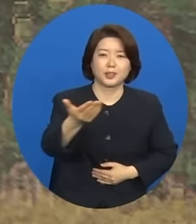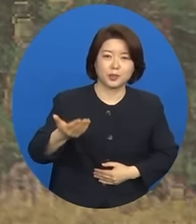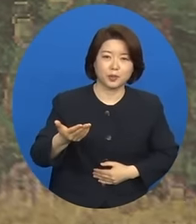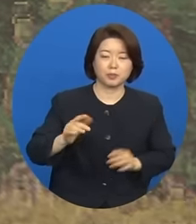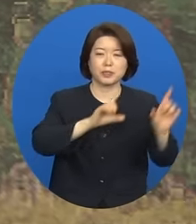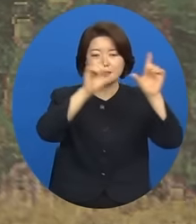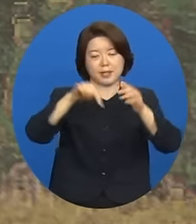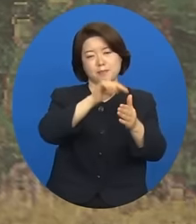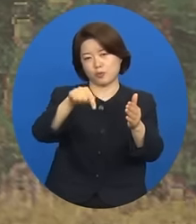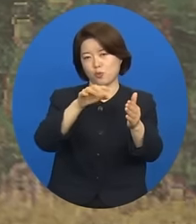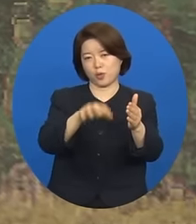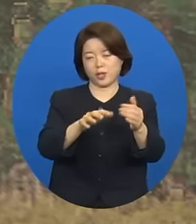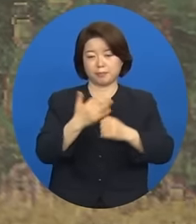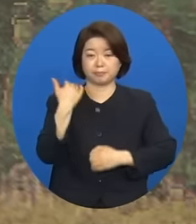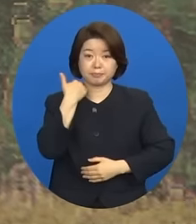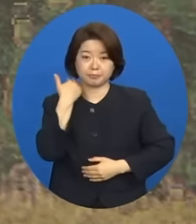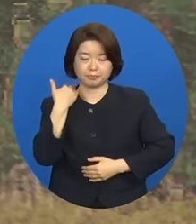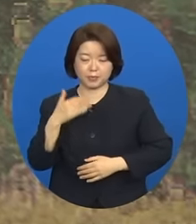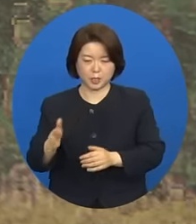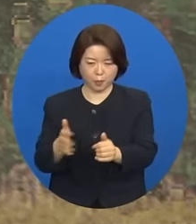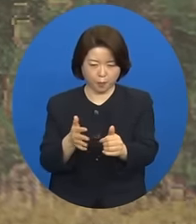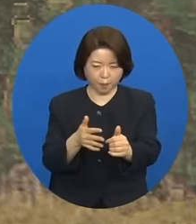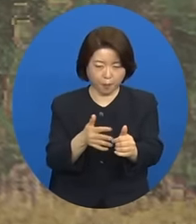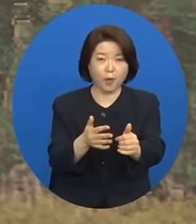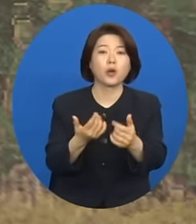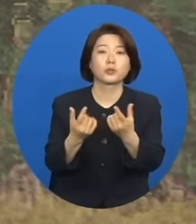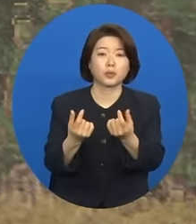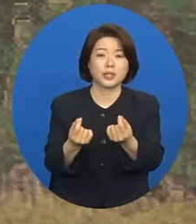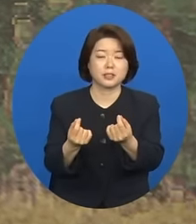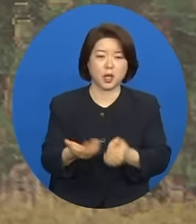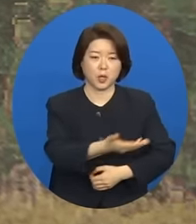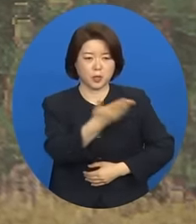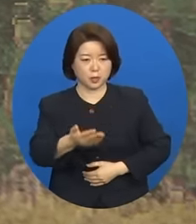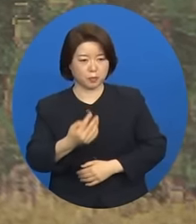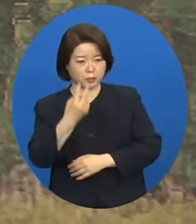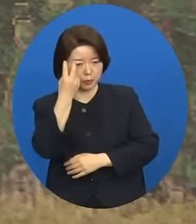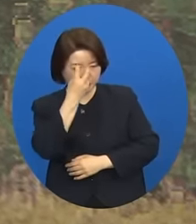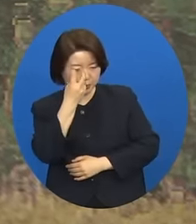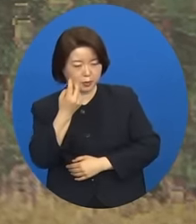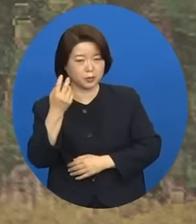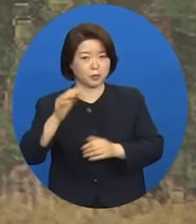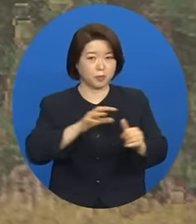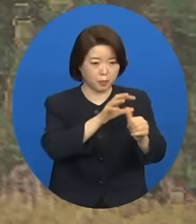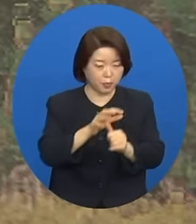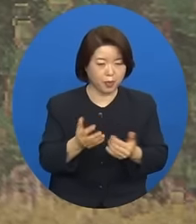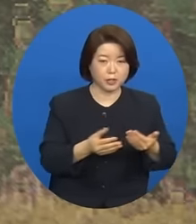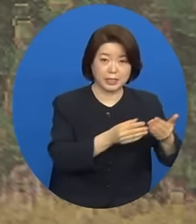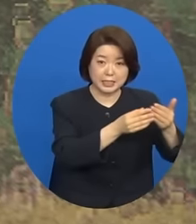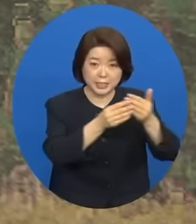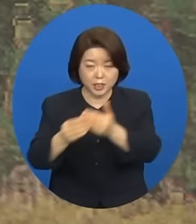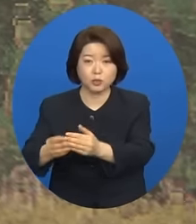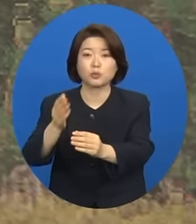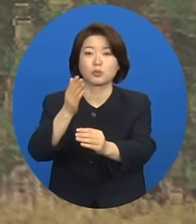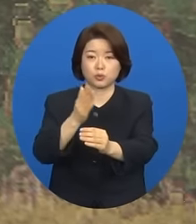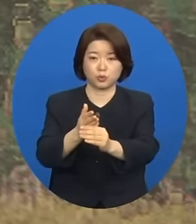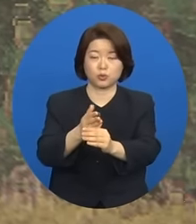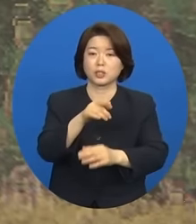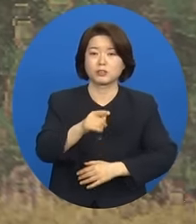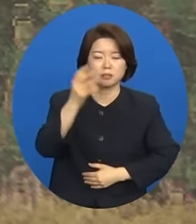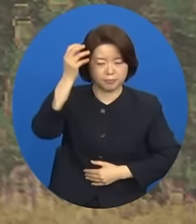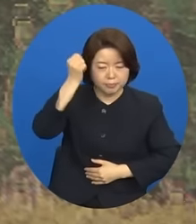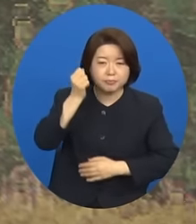삶 가운데 보이지 않는 손길을 통하여서 여러분들을 지켜보시고 보호하시고 인도하신다는